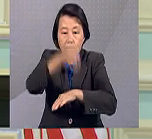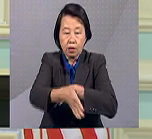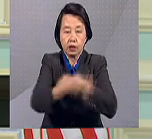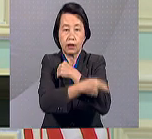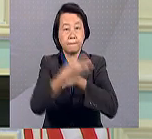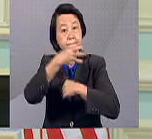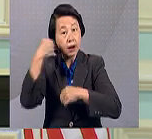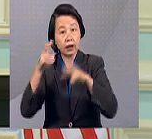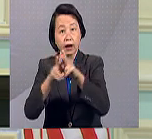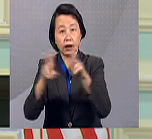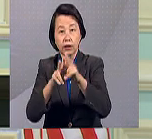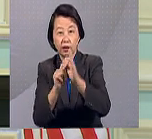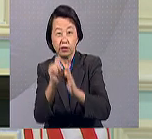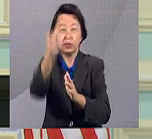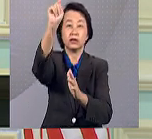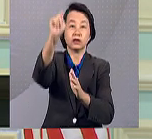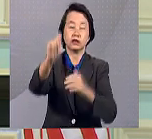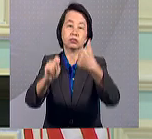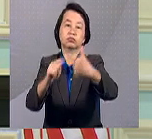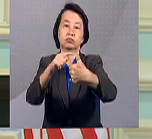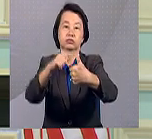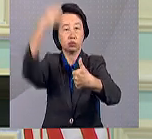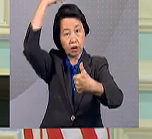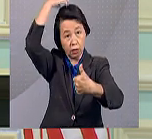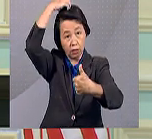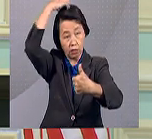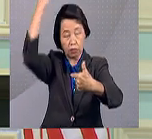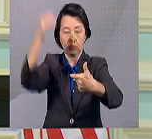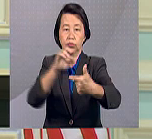ke kampung yang tertinggi adalah Selangor